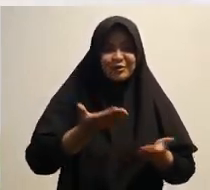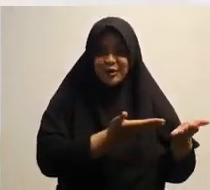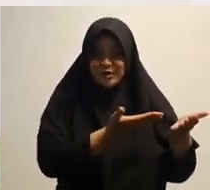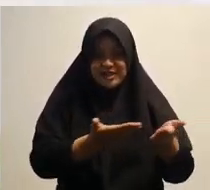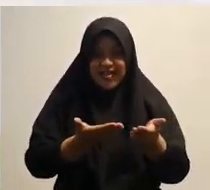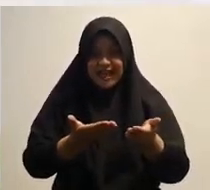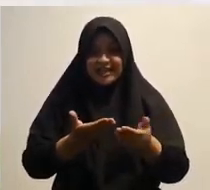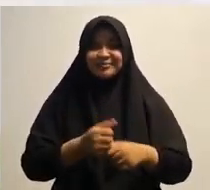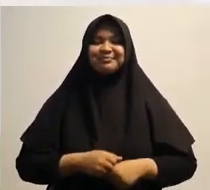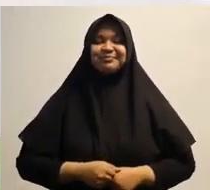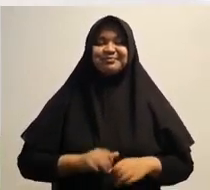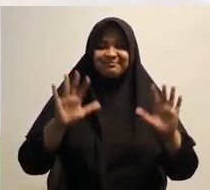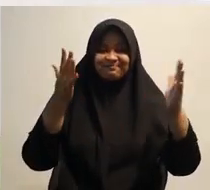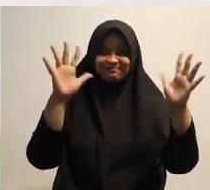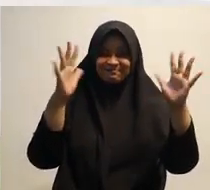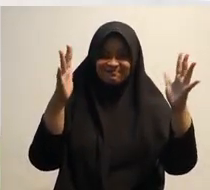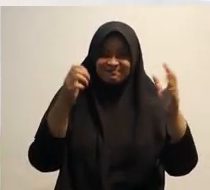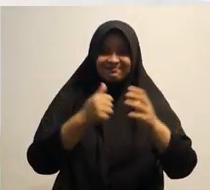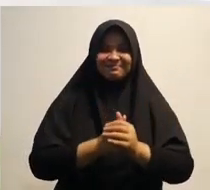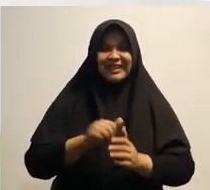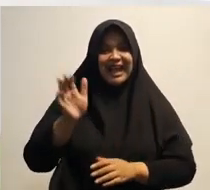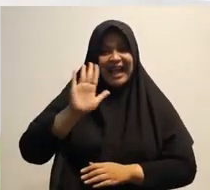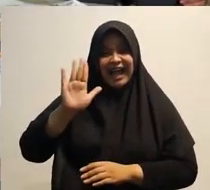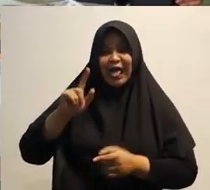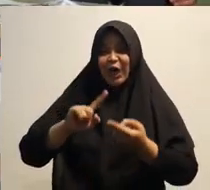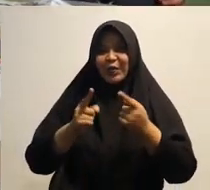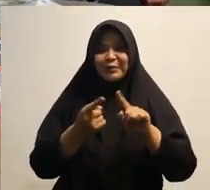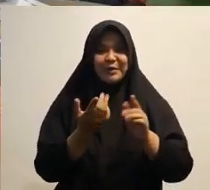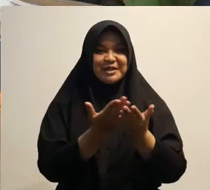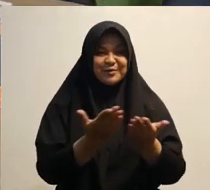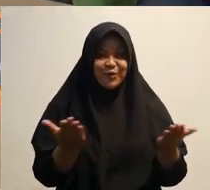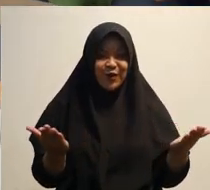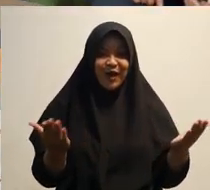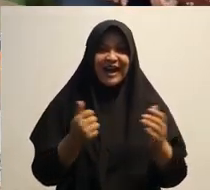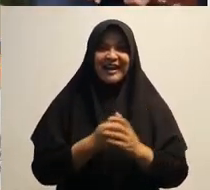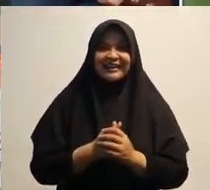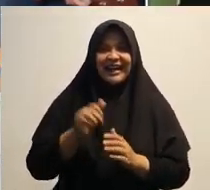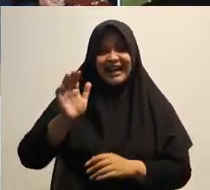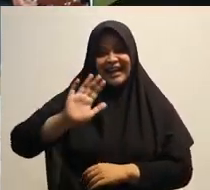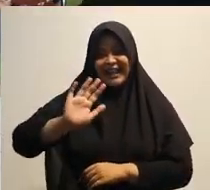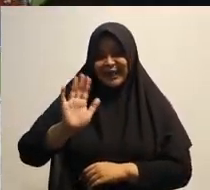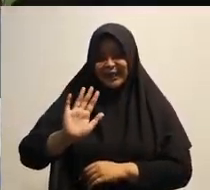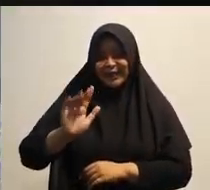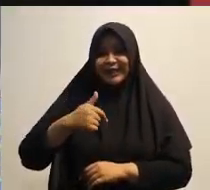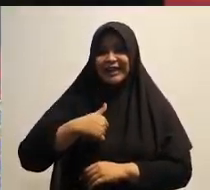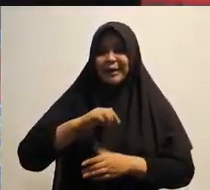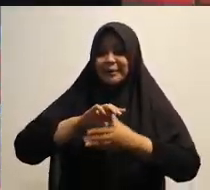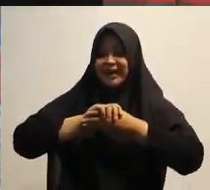Monggo silakan band Nada Bicara. Halo teman-teman. Halo.